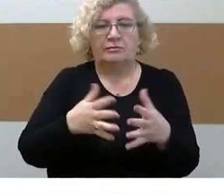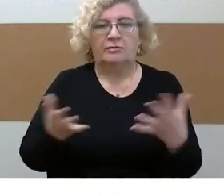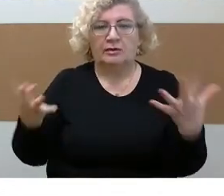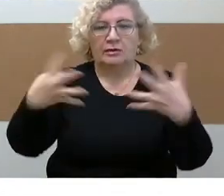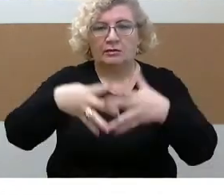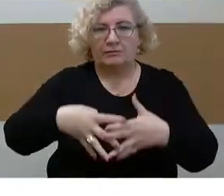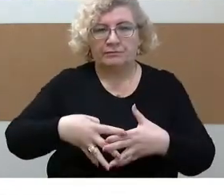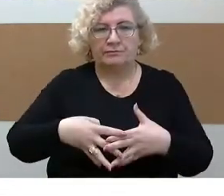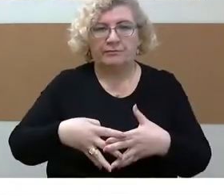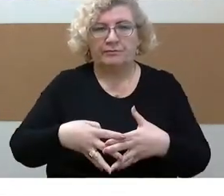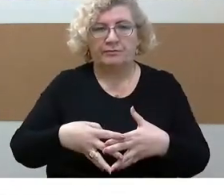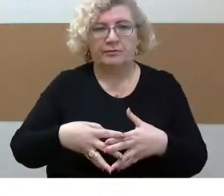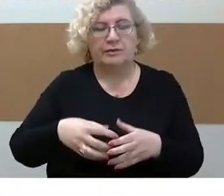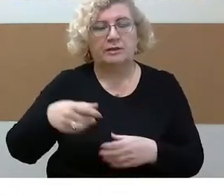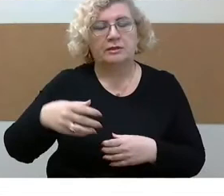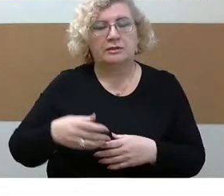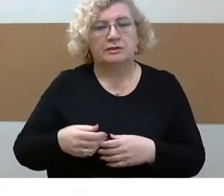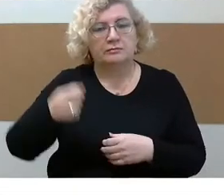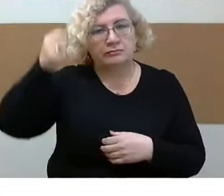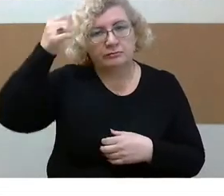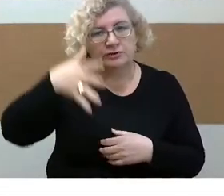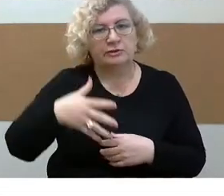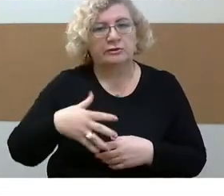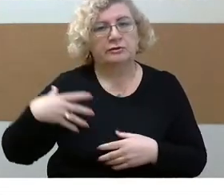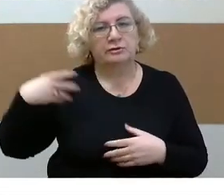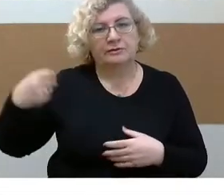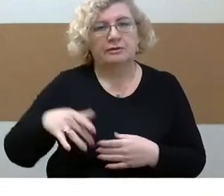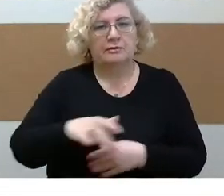paslaugos 2018 metais